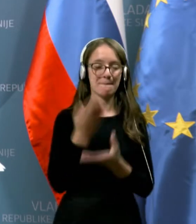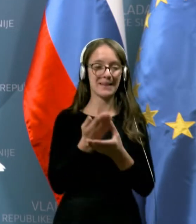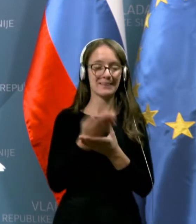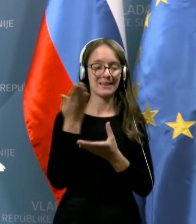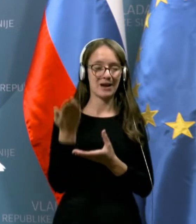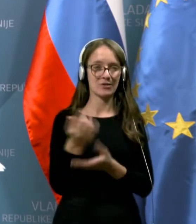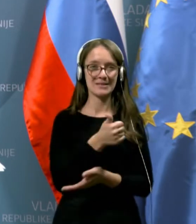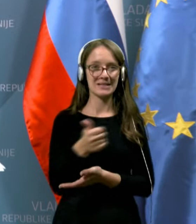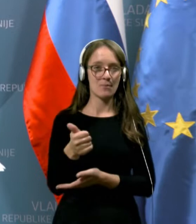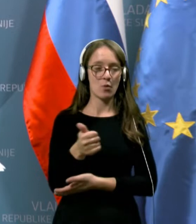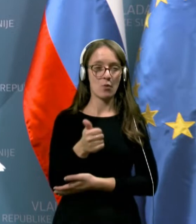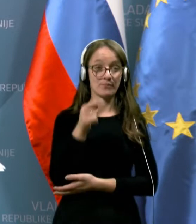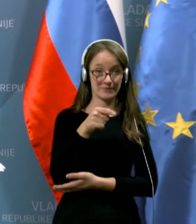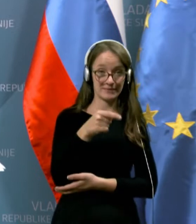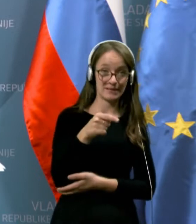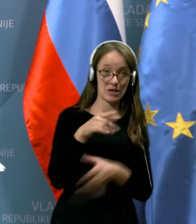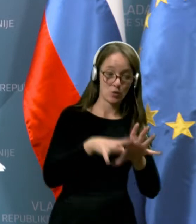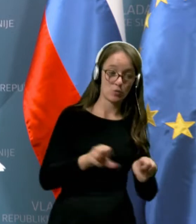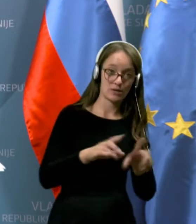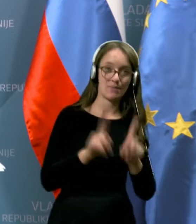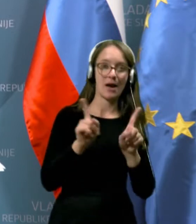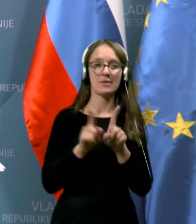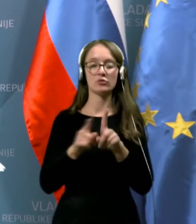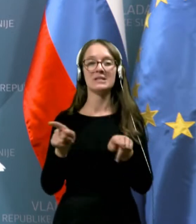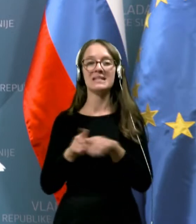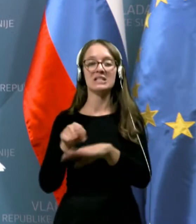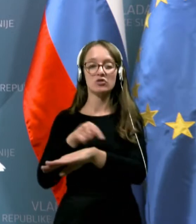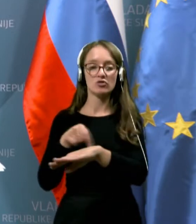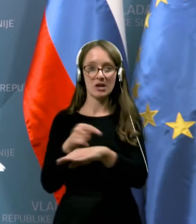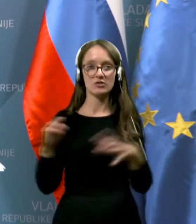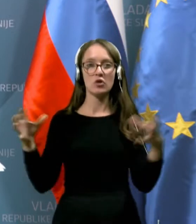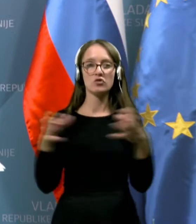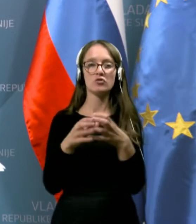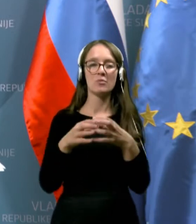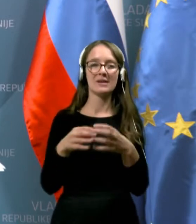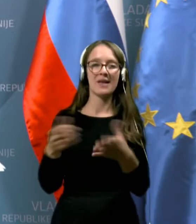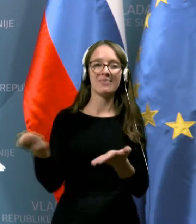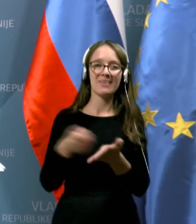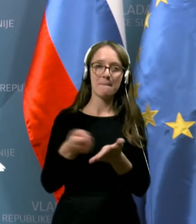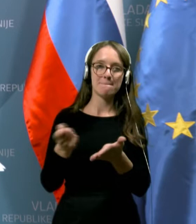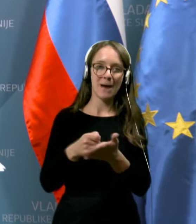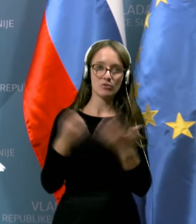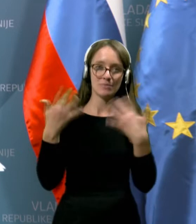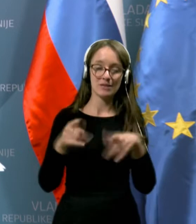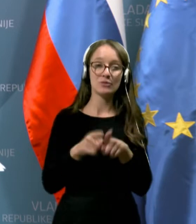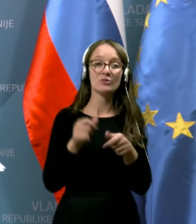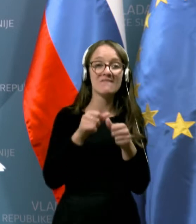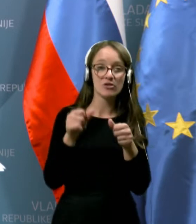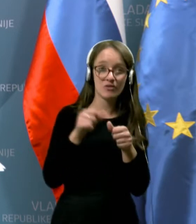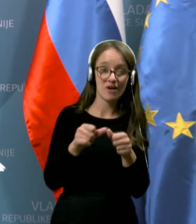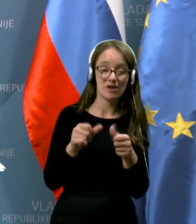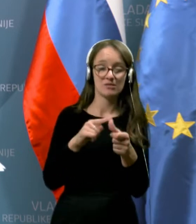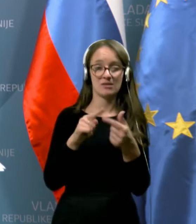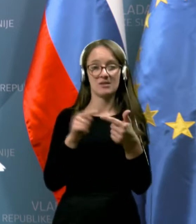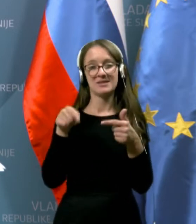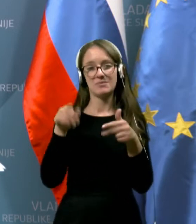te mehanizme, predlaga tudi sočasno skupni nabavni mehanizem, predlaga tudi varčevanje, ki